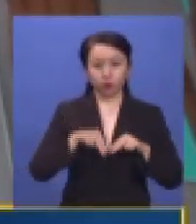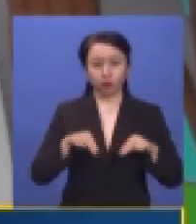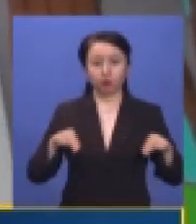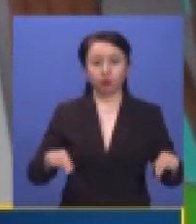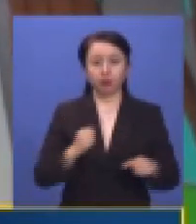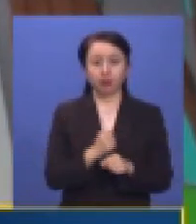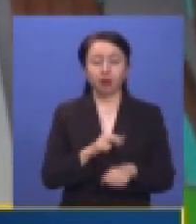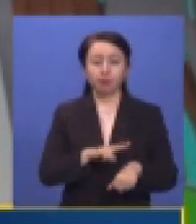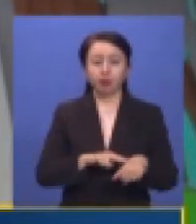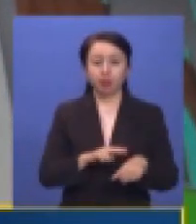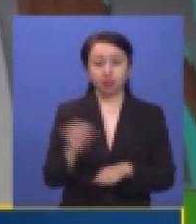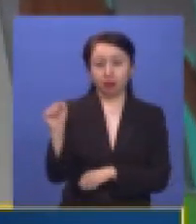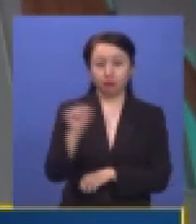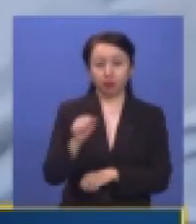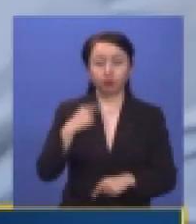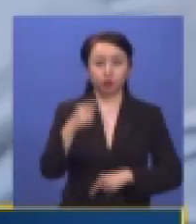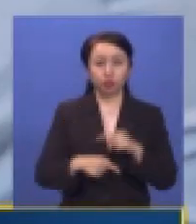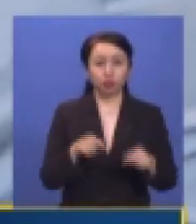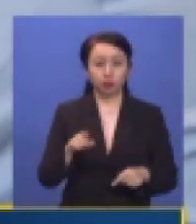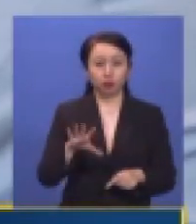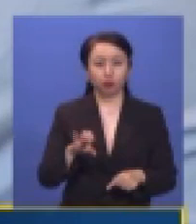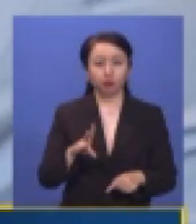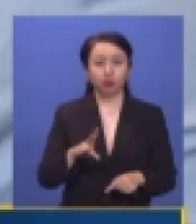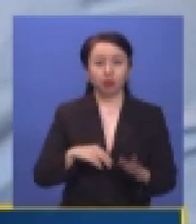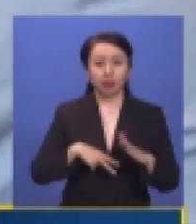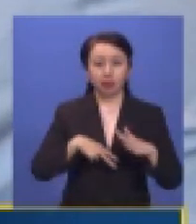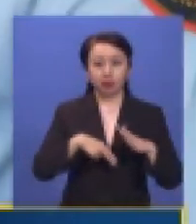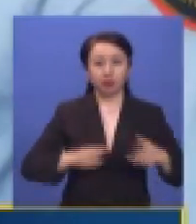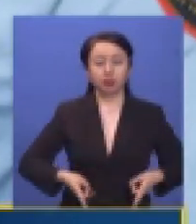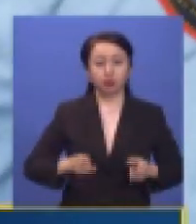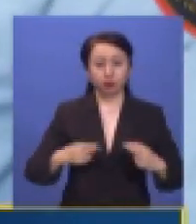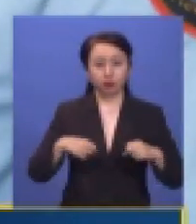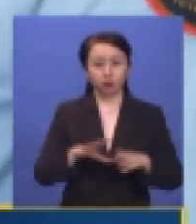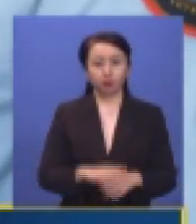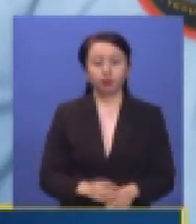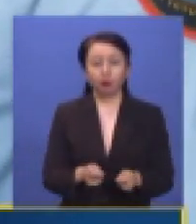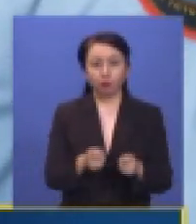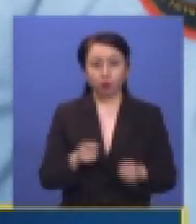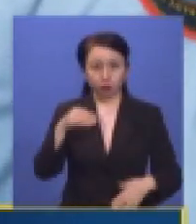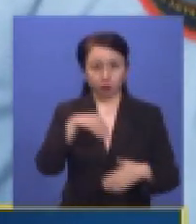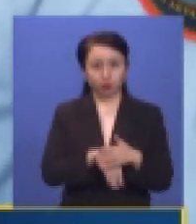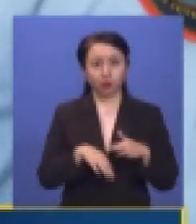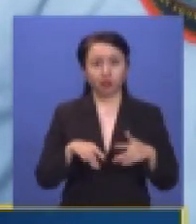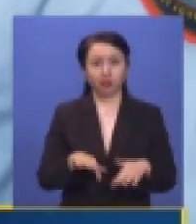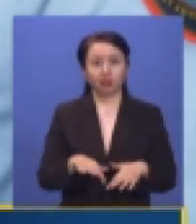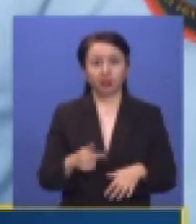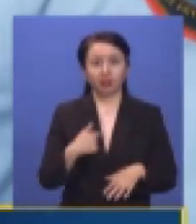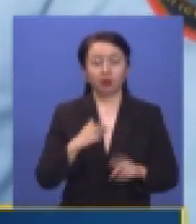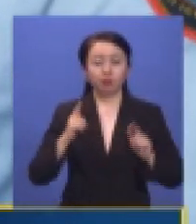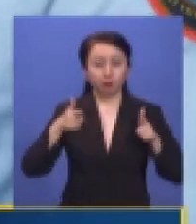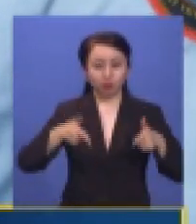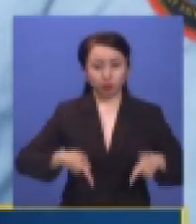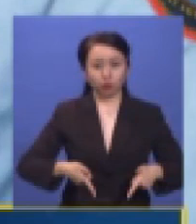устроился полицейским водителем. Через полтора года он стал экспертом-криминалистом. В органы внутренних дел я поступил